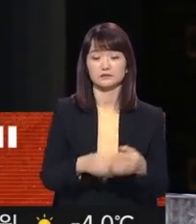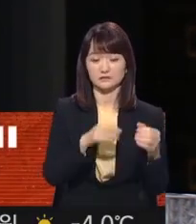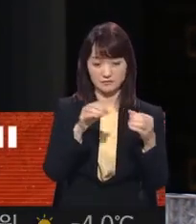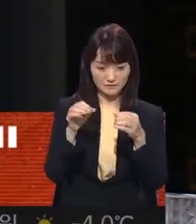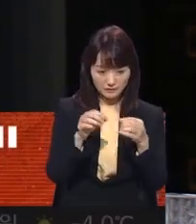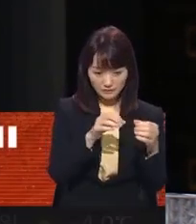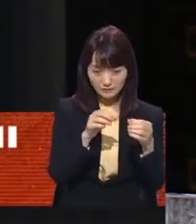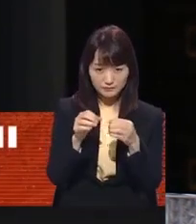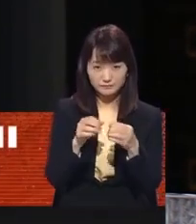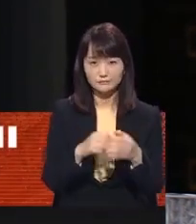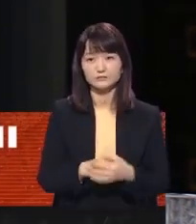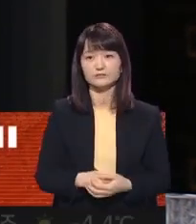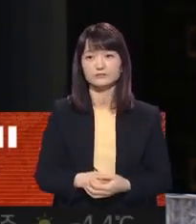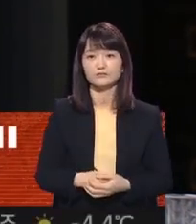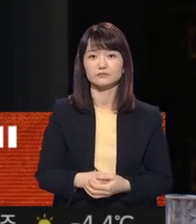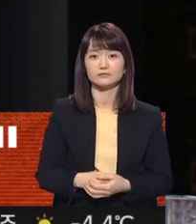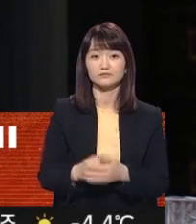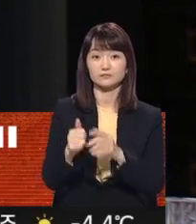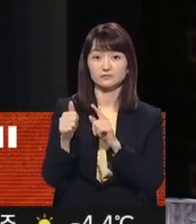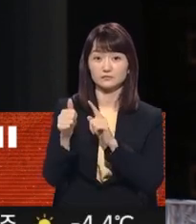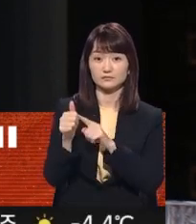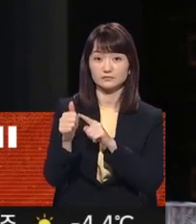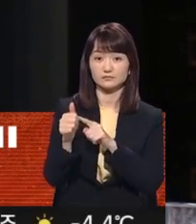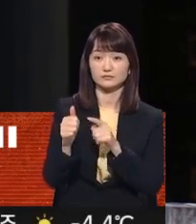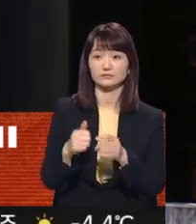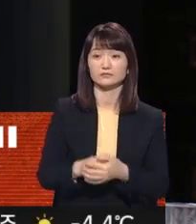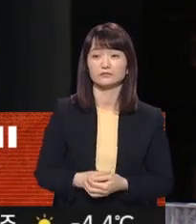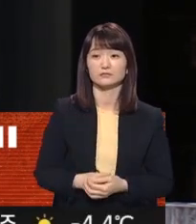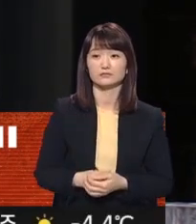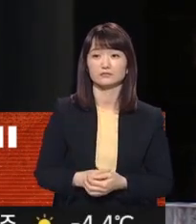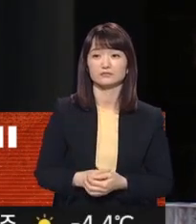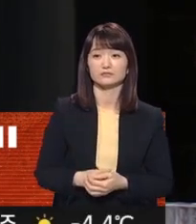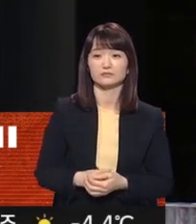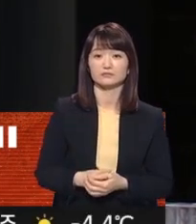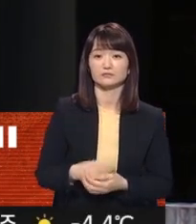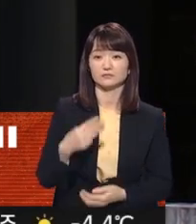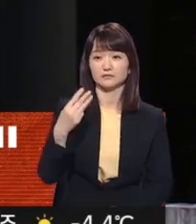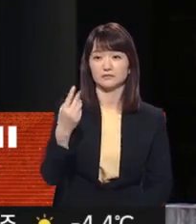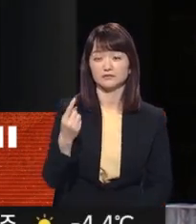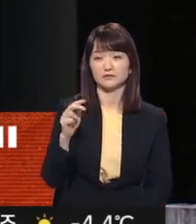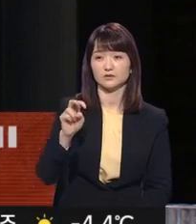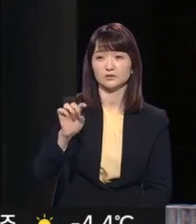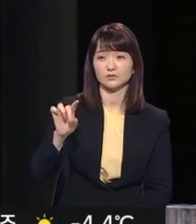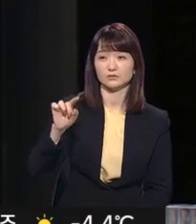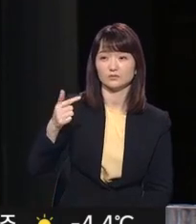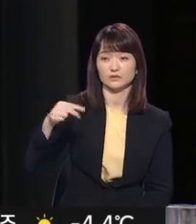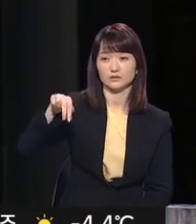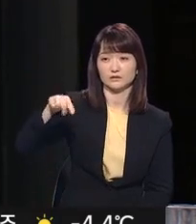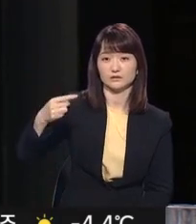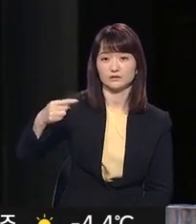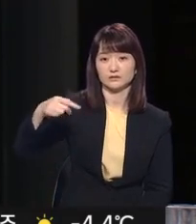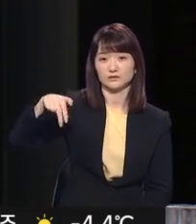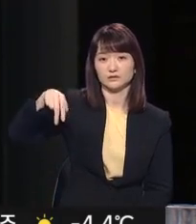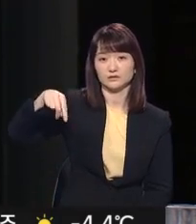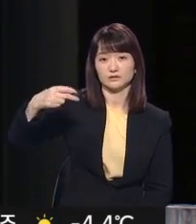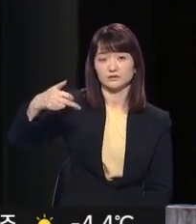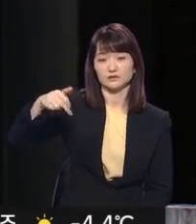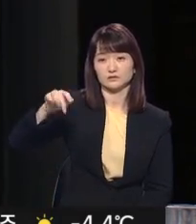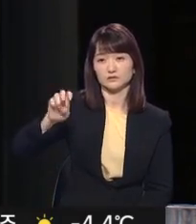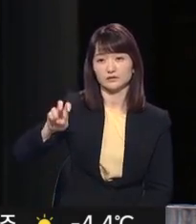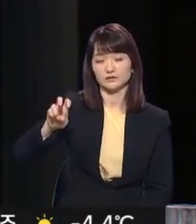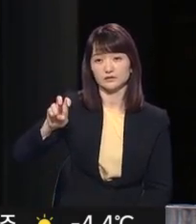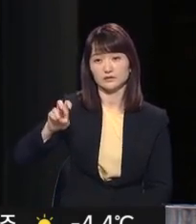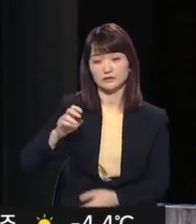주고받고 했는데 알고 봤더니이 사람이 로맨스 스캠 그 장난에 사기를 당한 거였어요 근데이 사람은